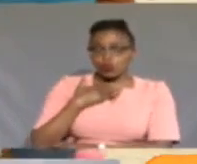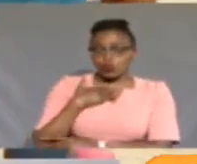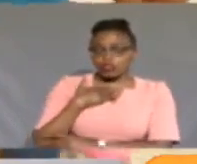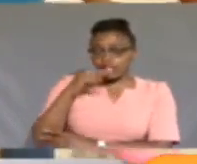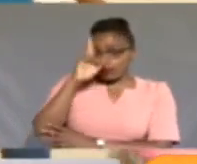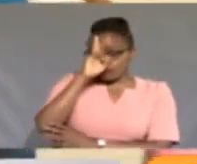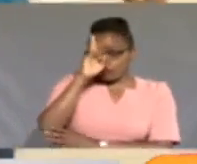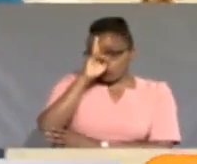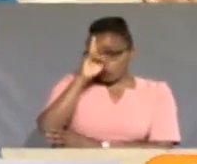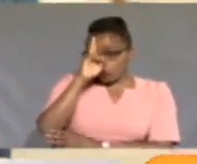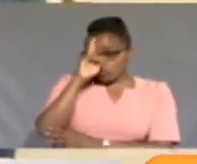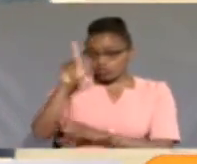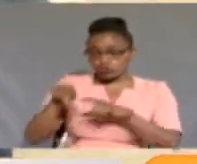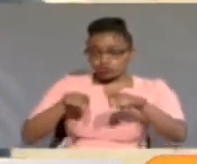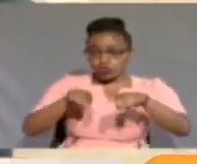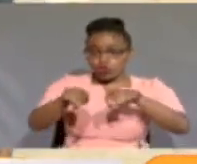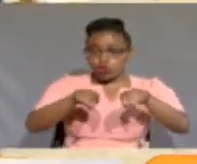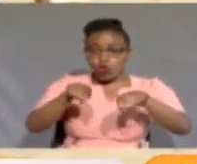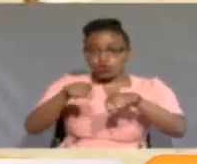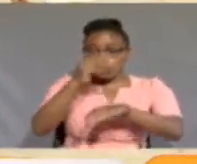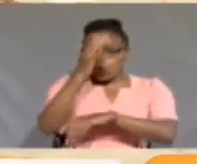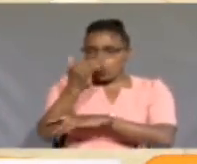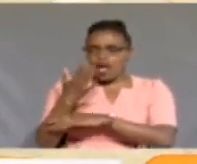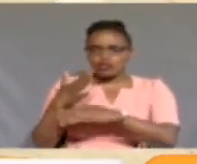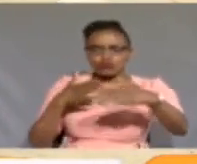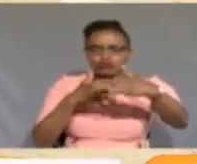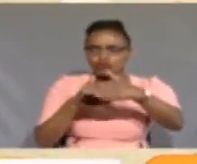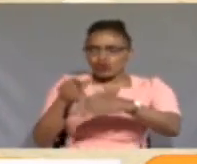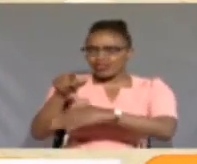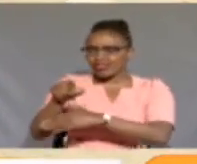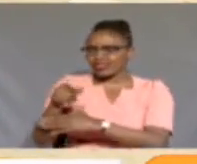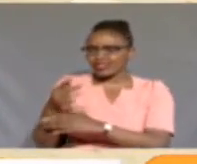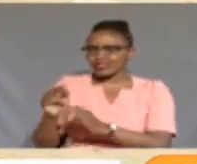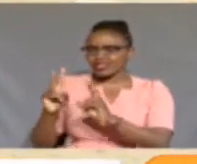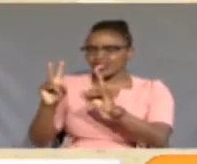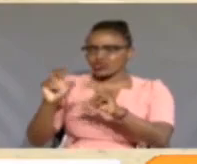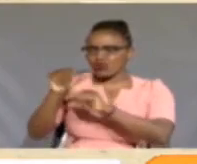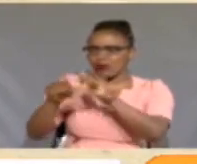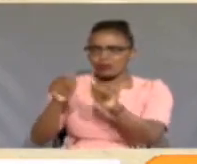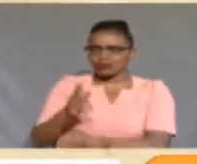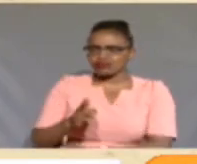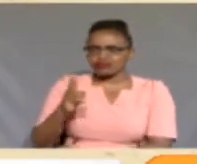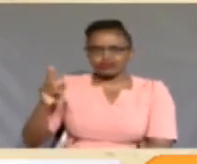usalama kushika doria ili kuepusha visa vya kupigwa risasi.